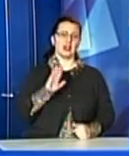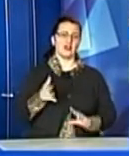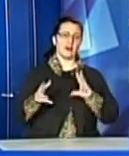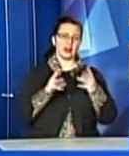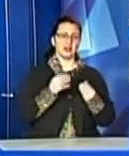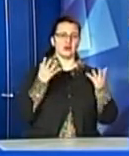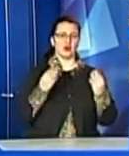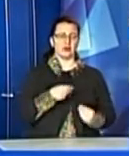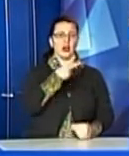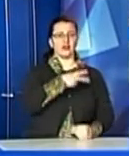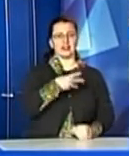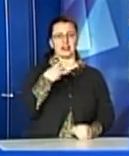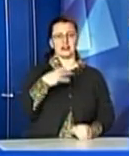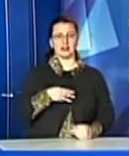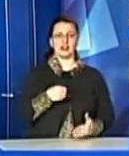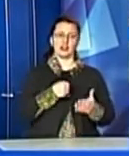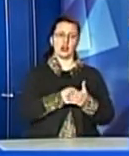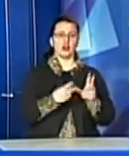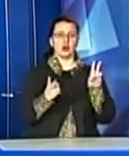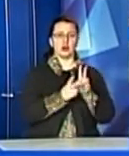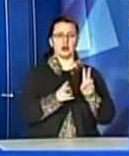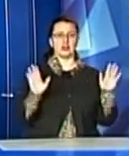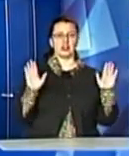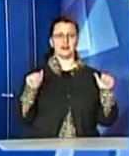день о 20:30. Тоді зустрінемось.